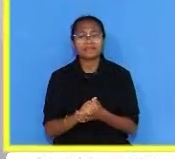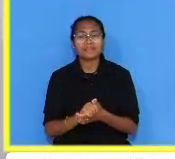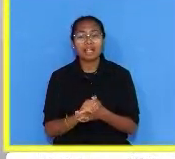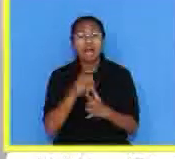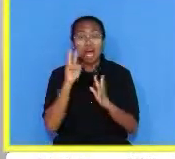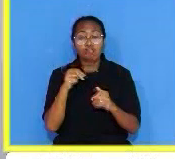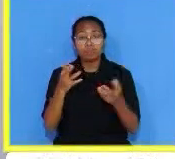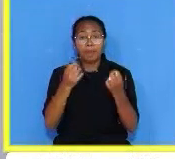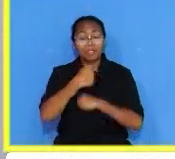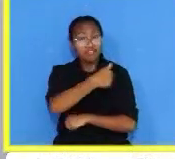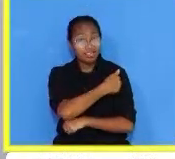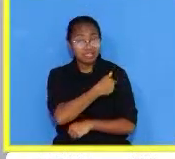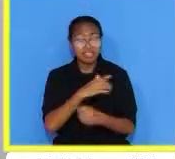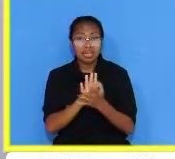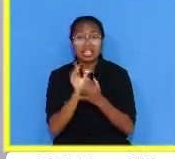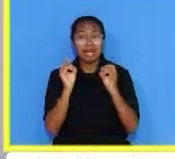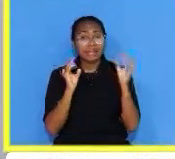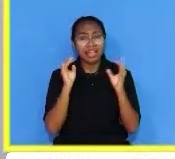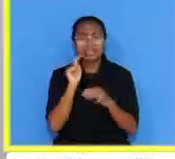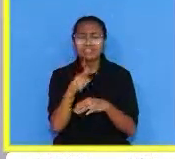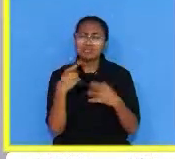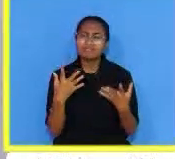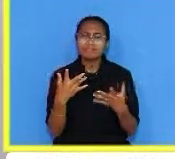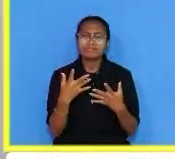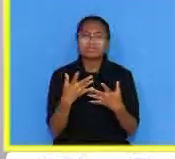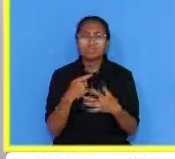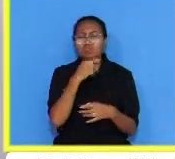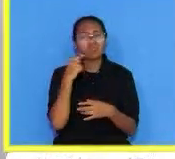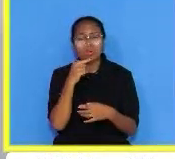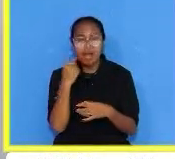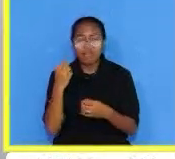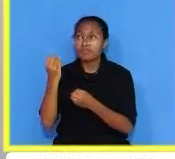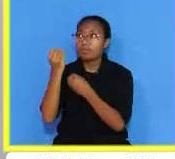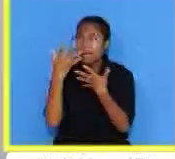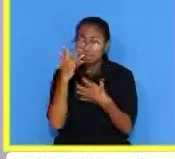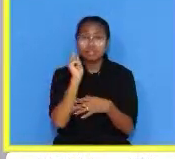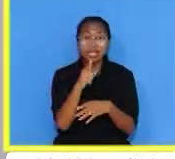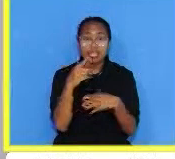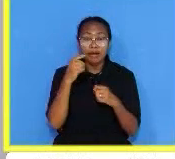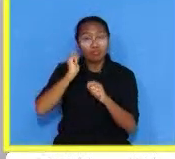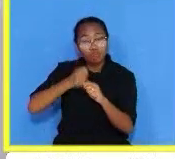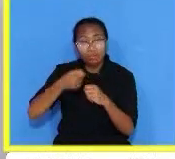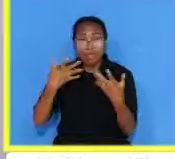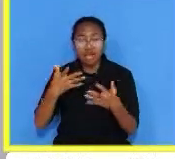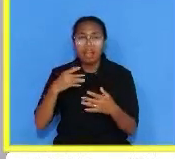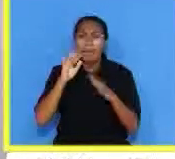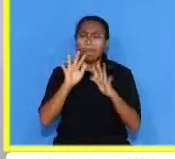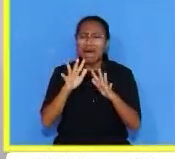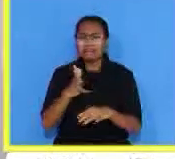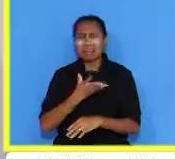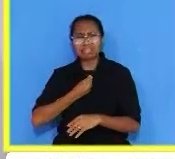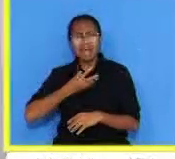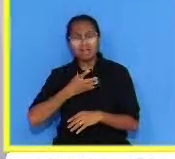harus mendapatkan vaksin dan lain-lain. Itu kan sangat kekurangan informasi, jadi membuat mereka banyak yang takut,